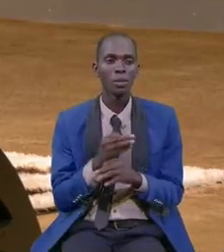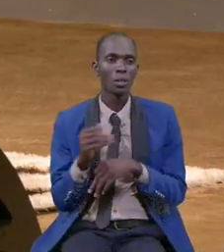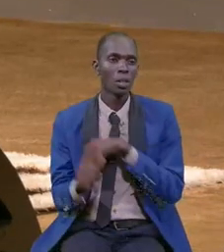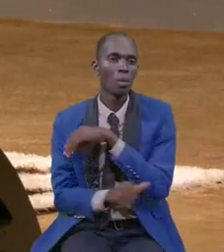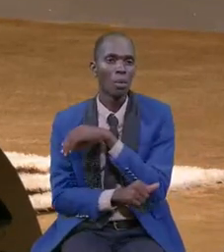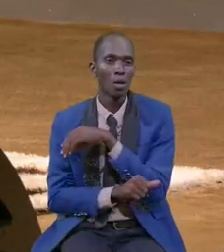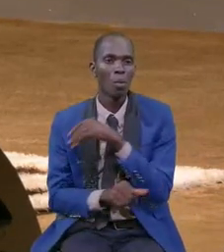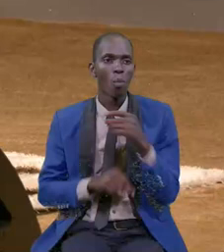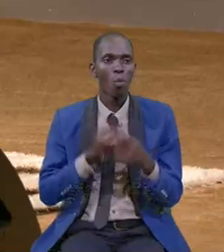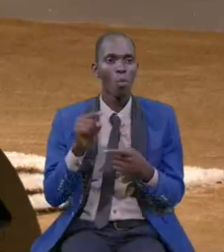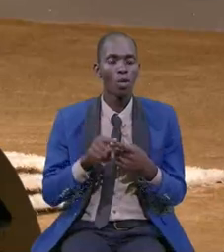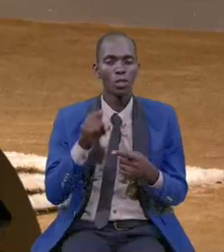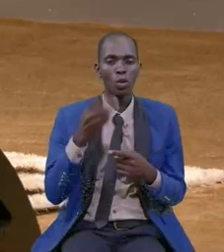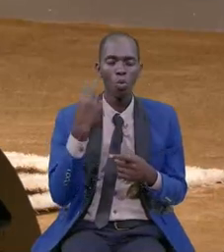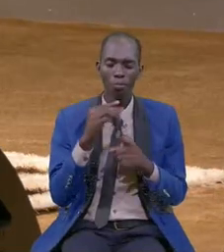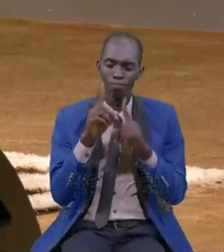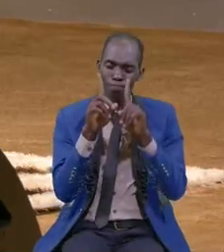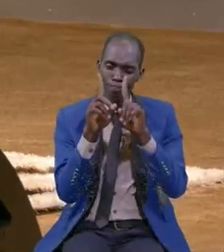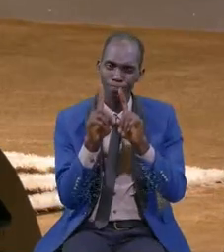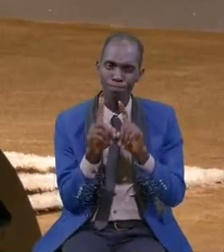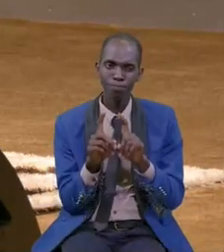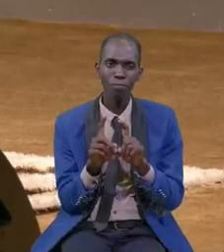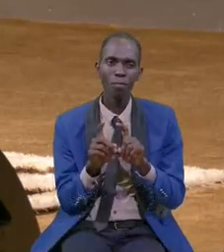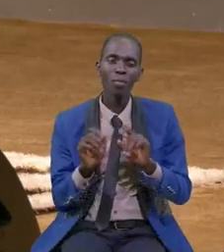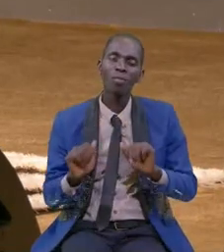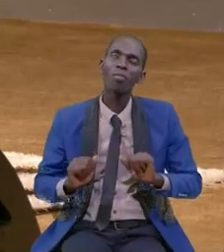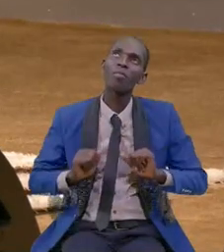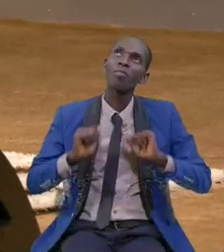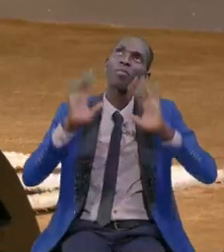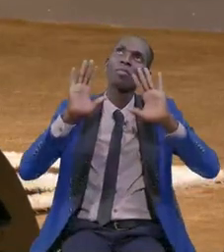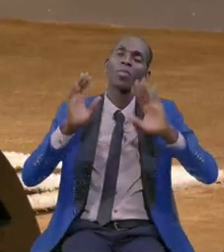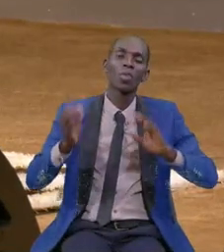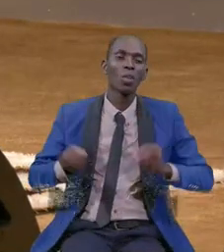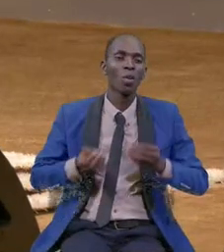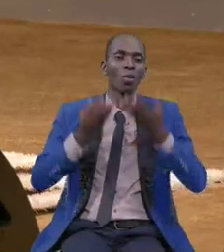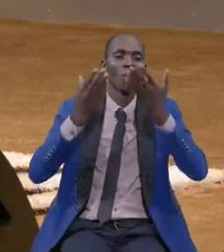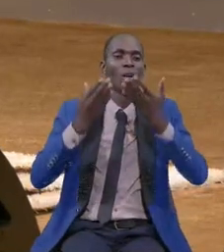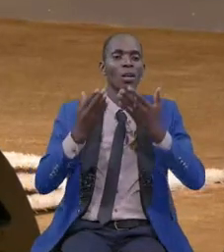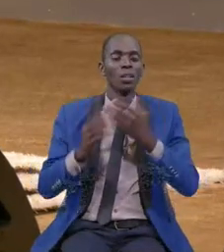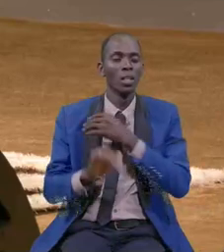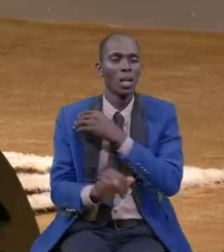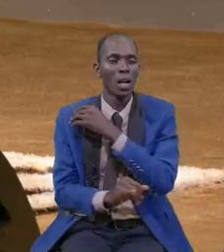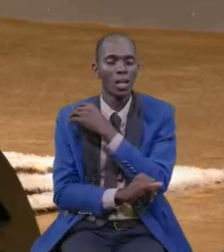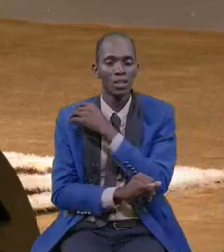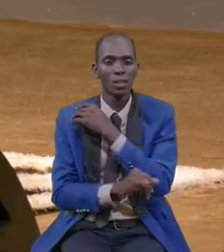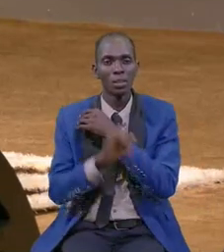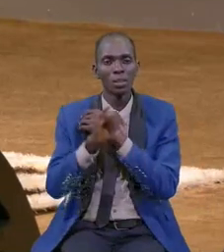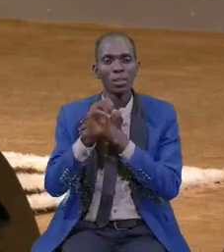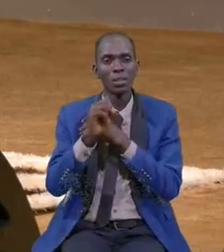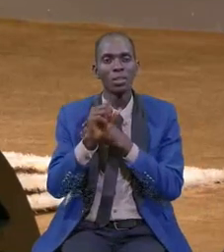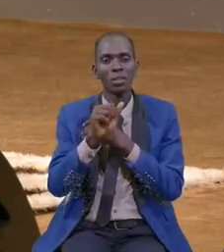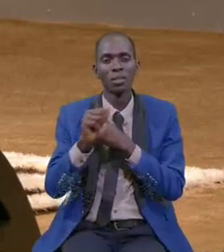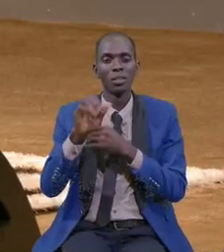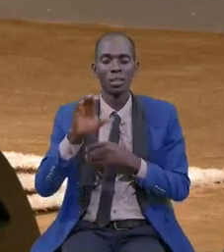a offert Isaac et lui qui avait reçu la promesse il a offr